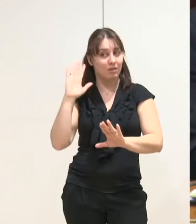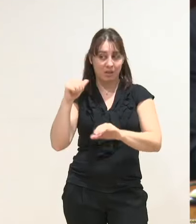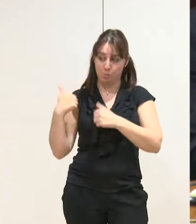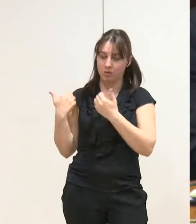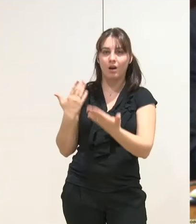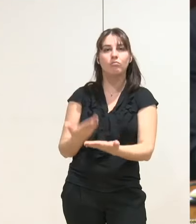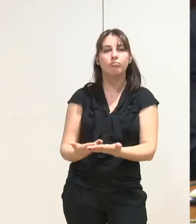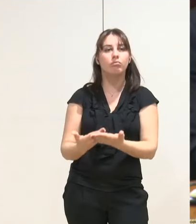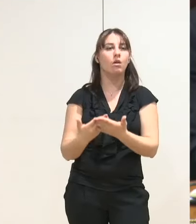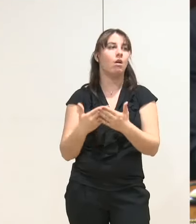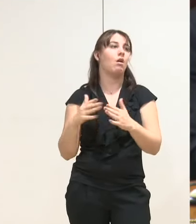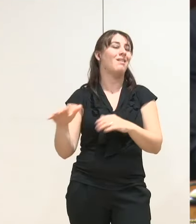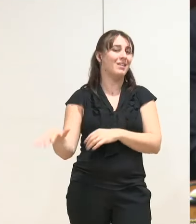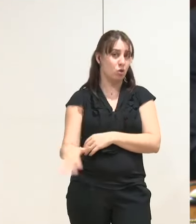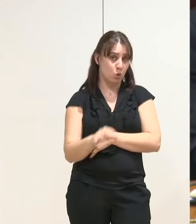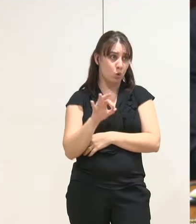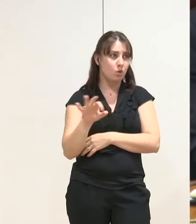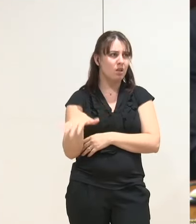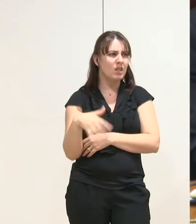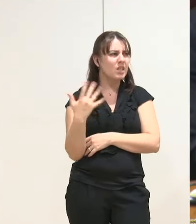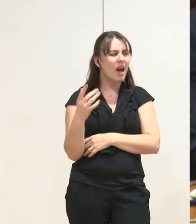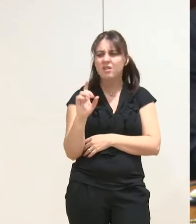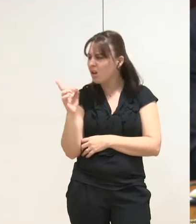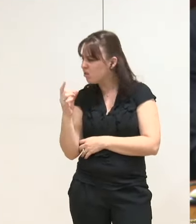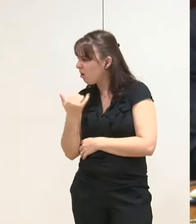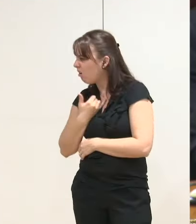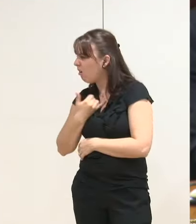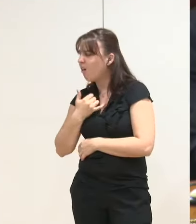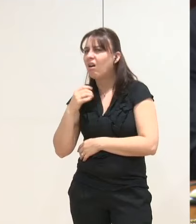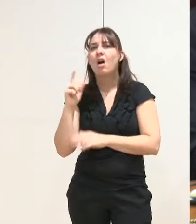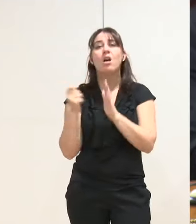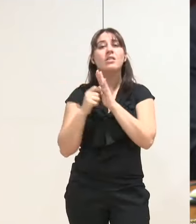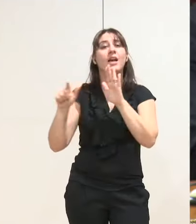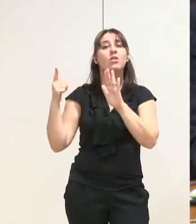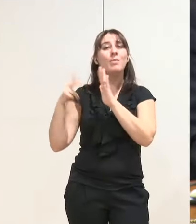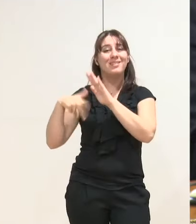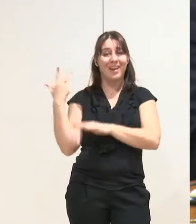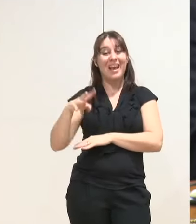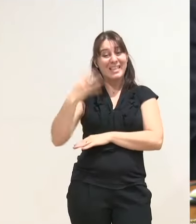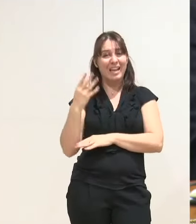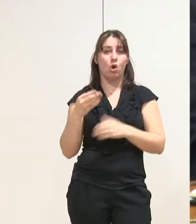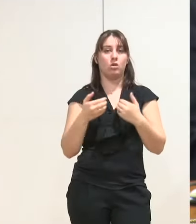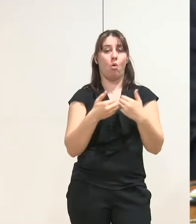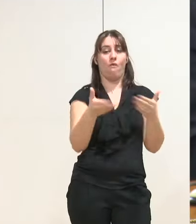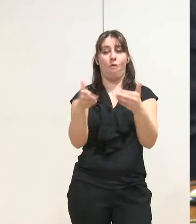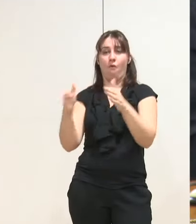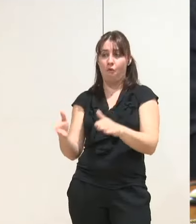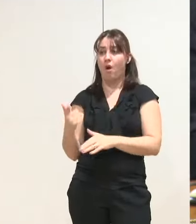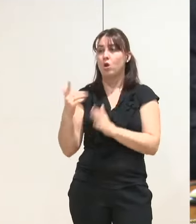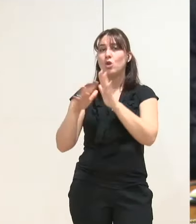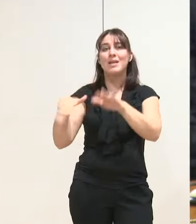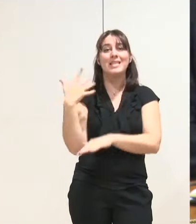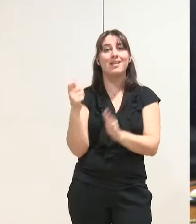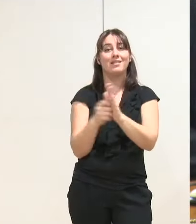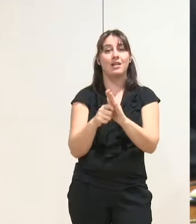euh 15 euh je crois non 14 ouvertures de classe en 2013 11 en 2010005 on s'attend encore à